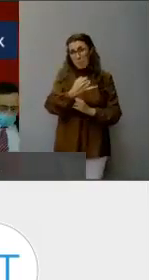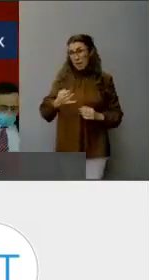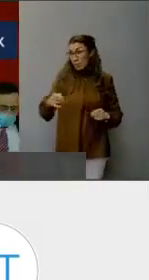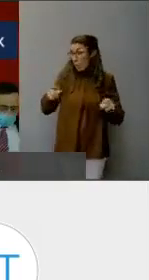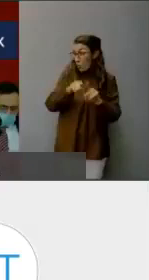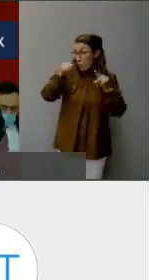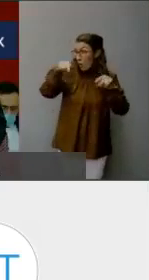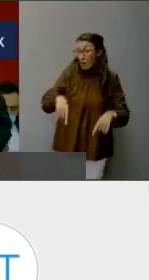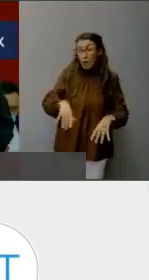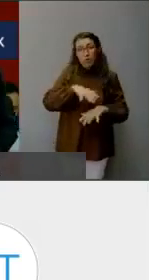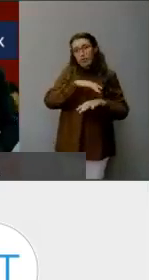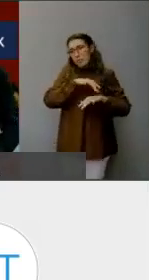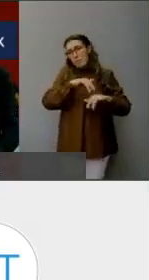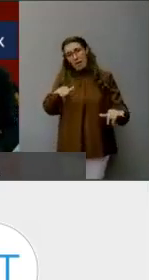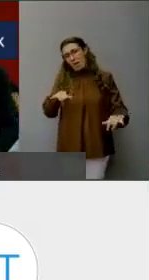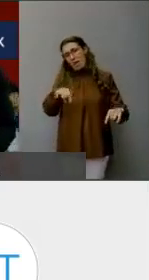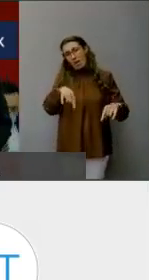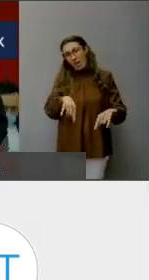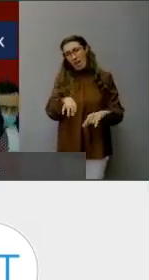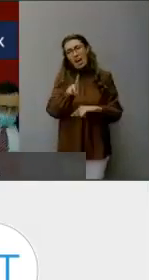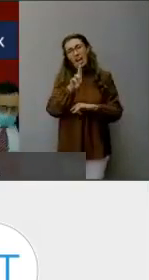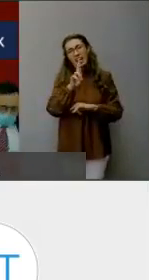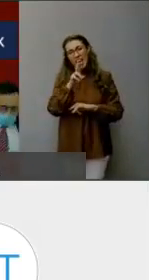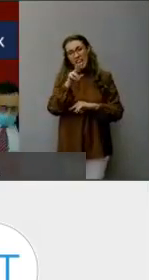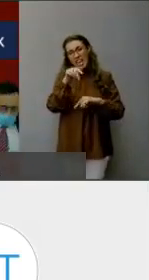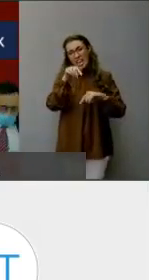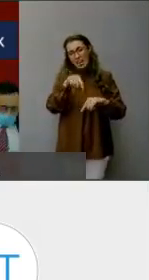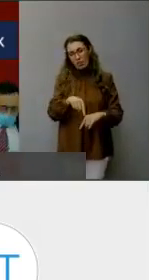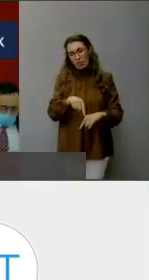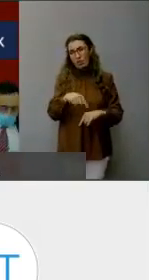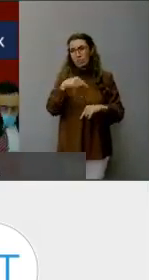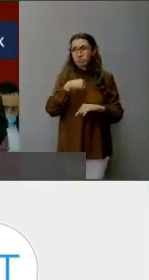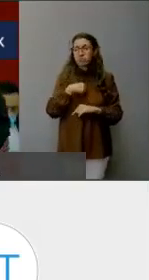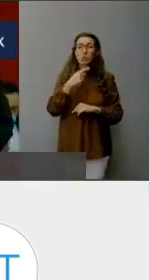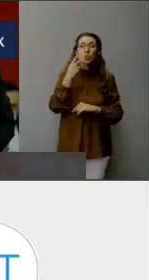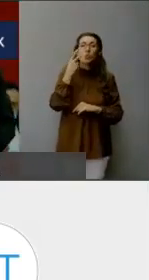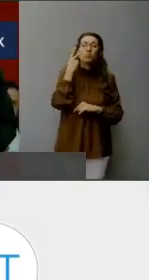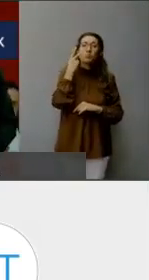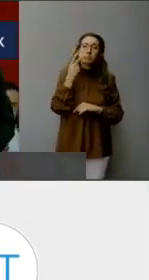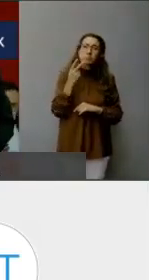toccato il record io invito solo a vedere quattro numeri